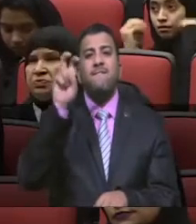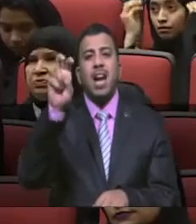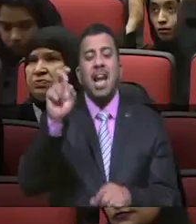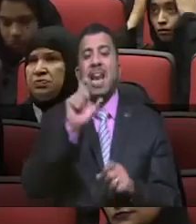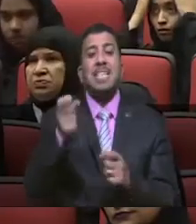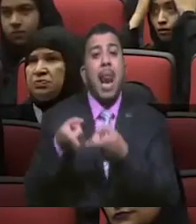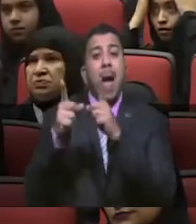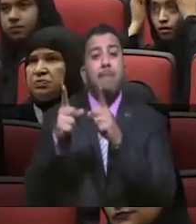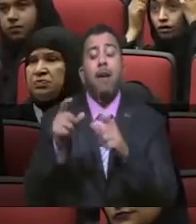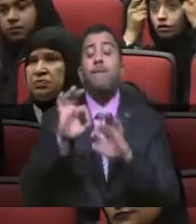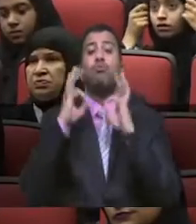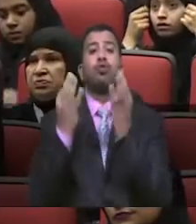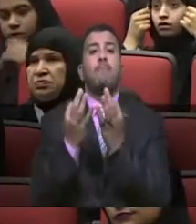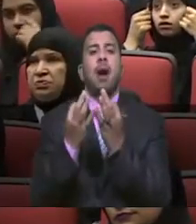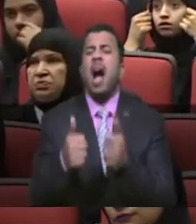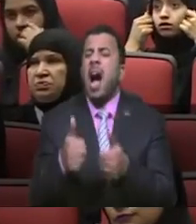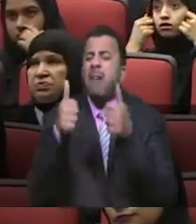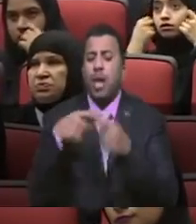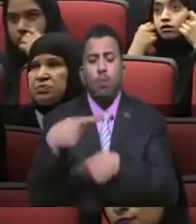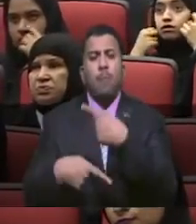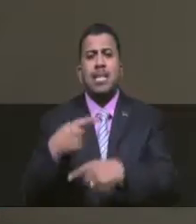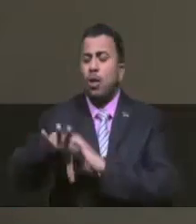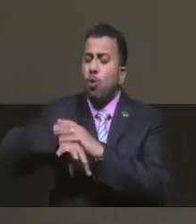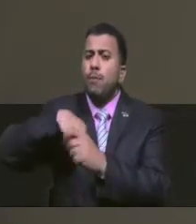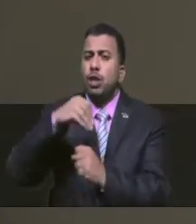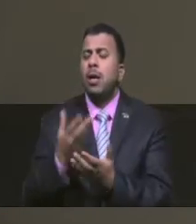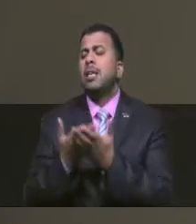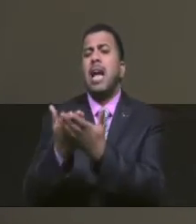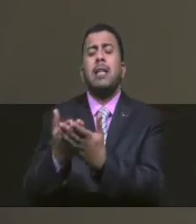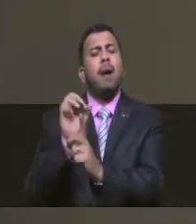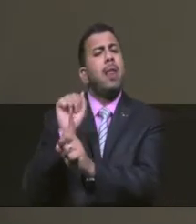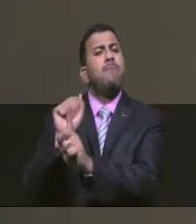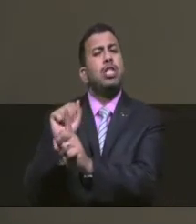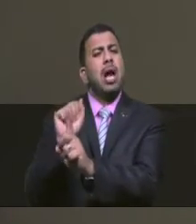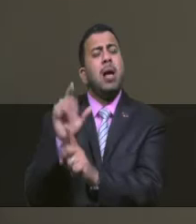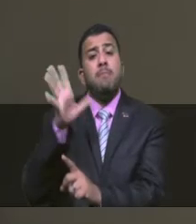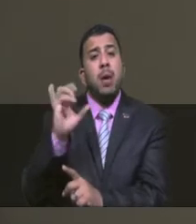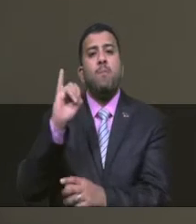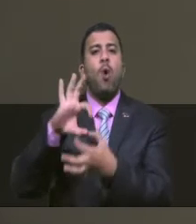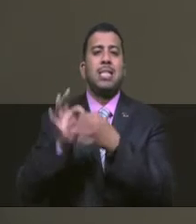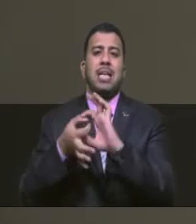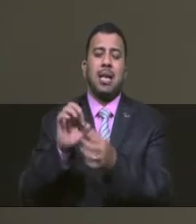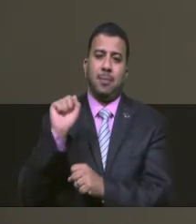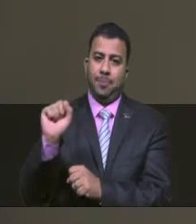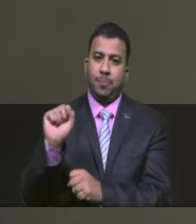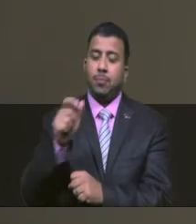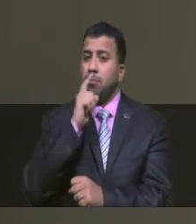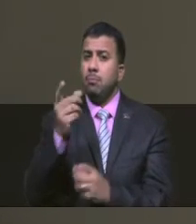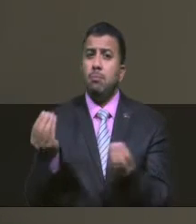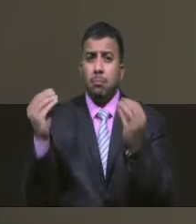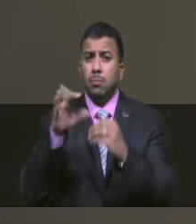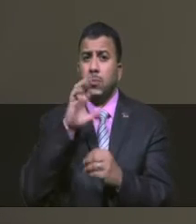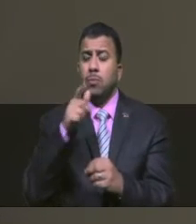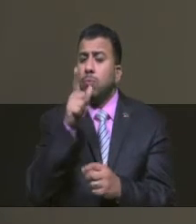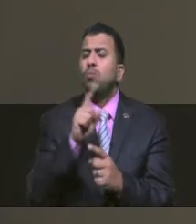بالمجتمع وعرض أفضل الممارسات والمشاريع التي تخدم هذا المجال من قبل هذه المؤسسات، فضلاً عن